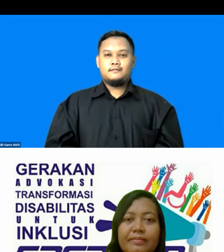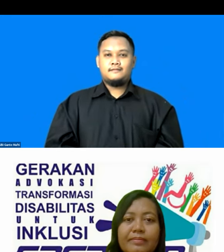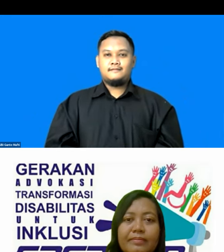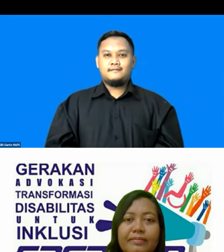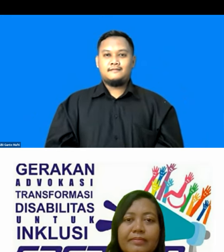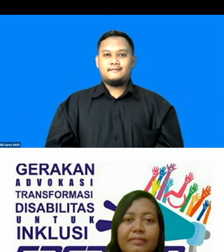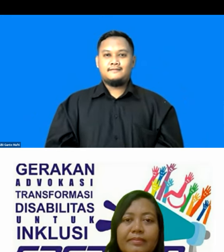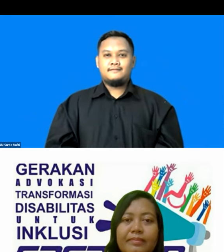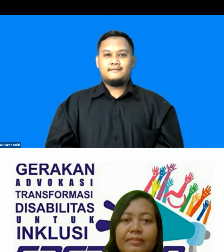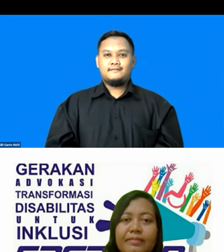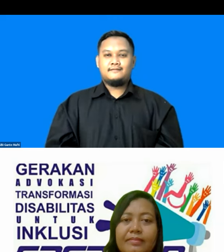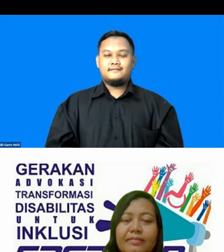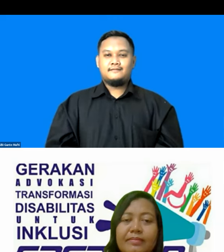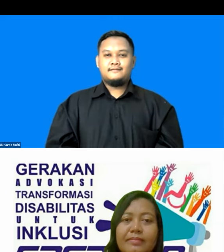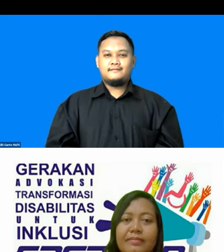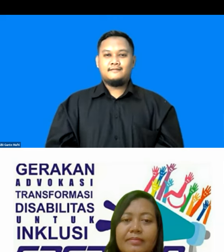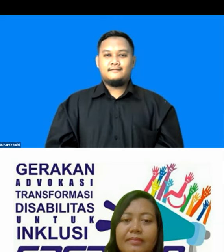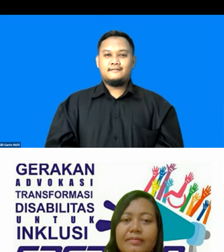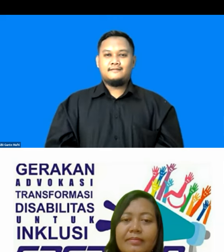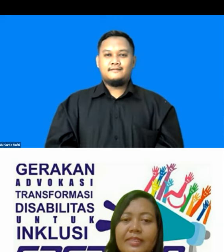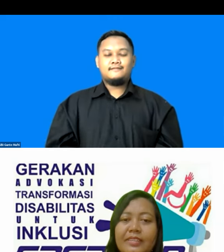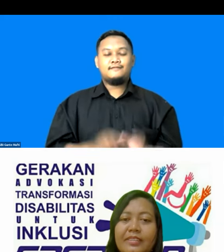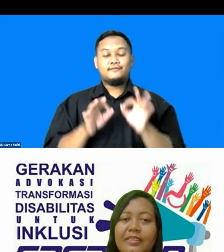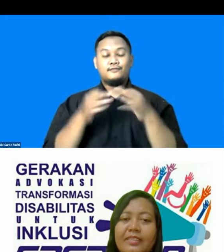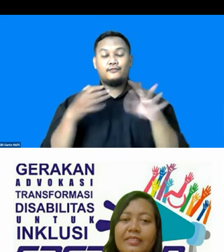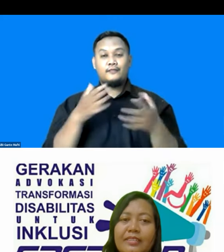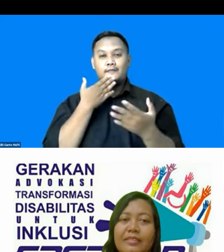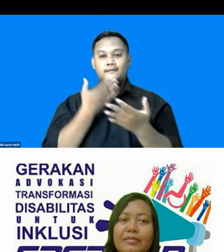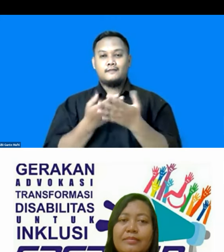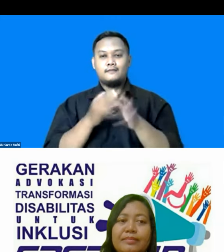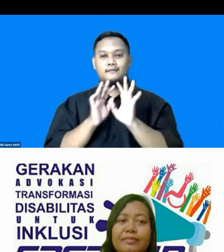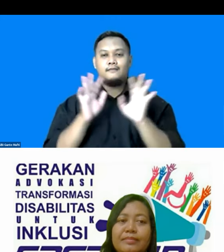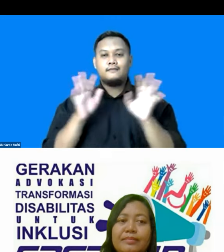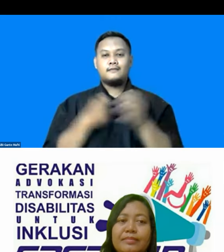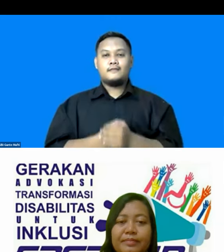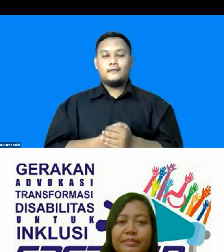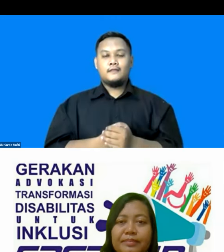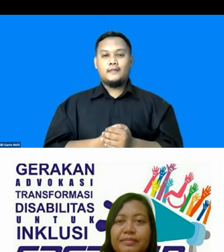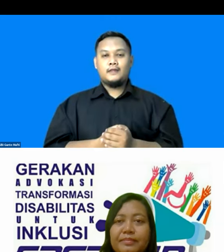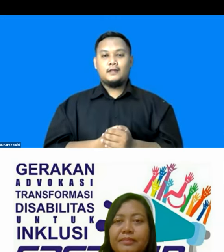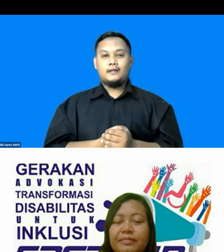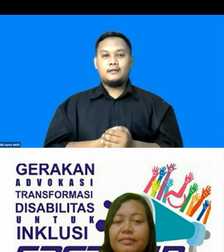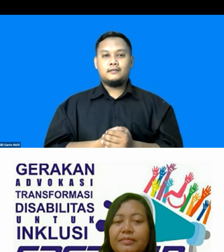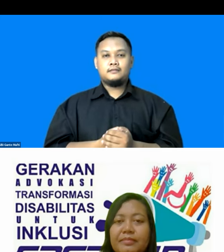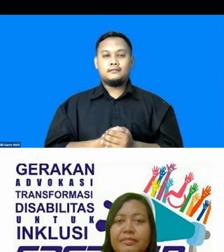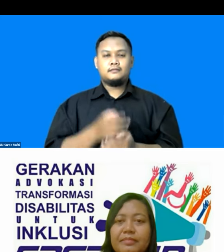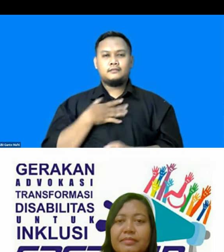1, 2, 3. Oke. Sudah, terima kasih banyak. Oke. Saya